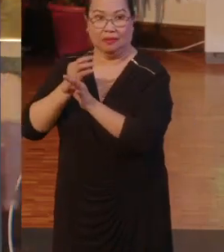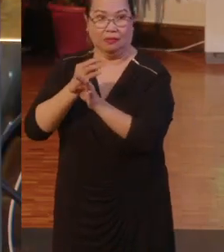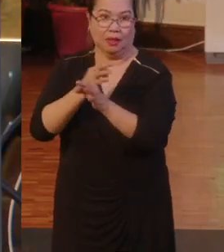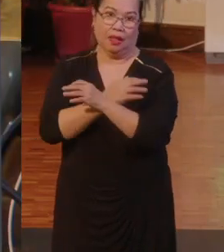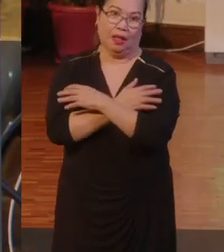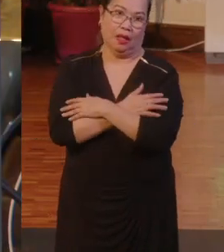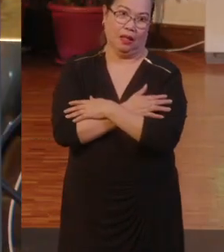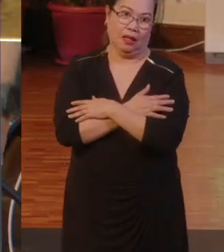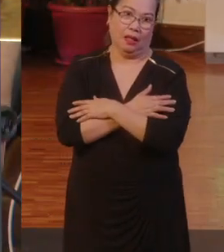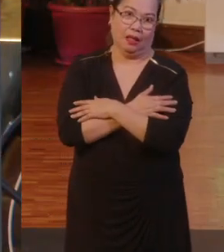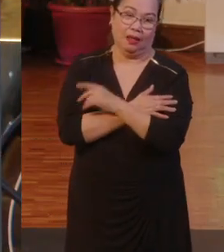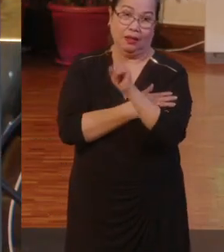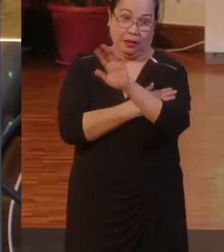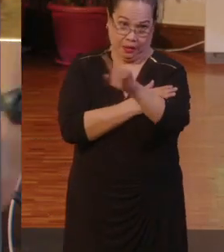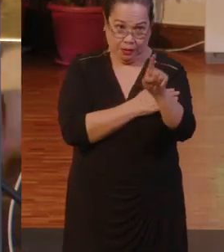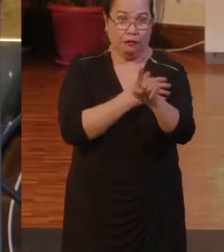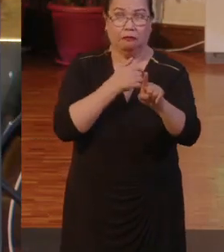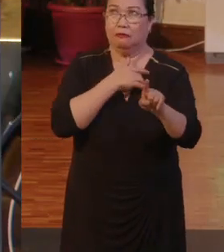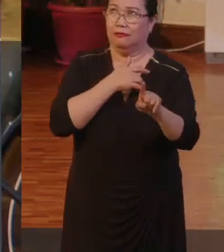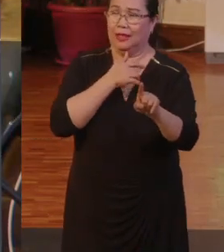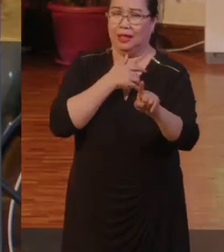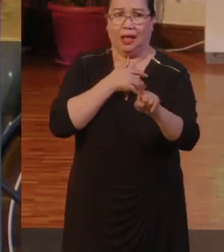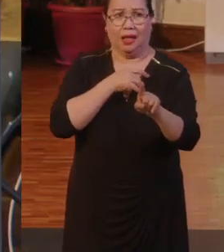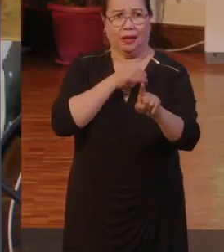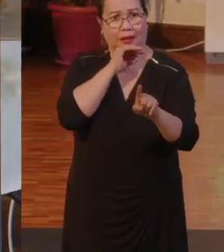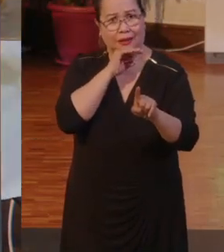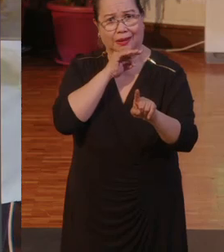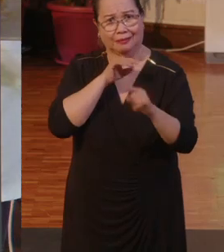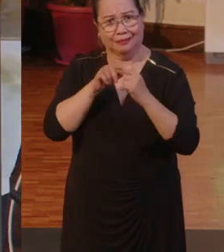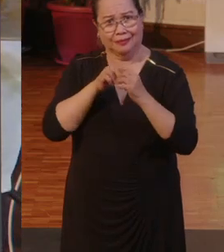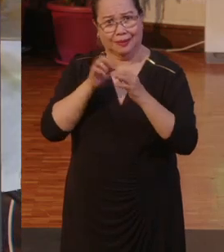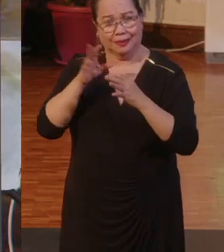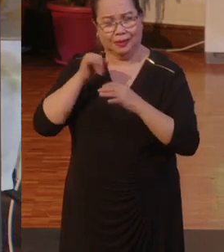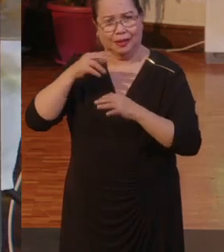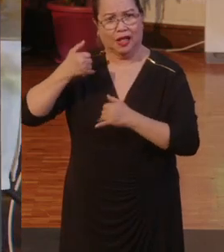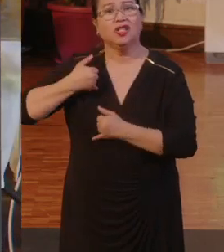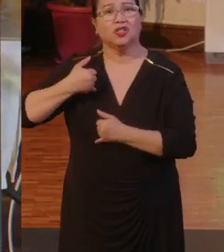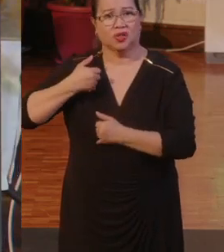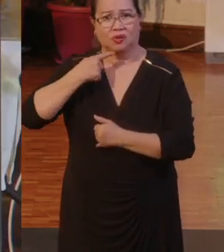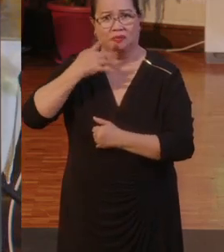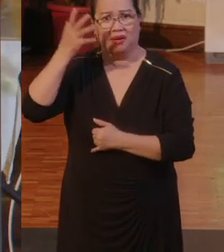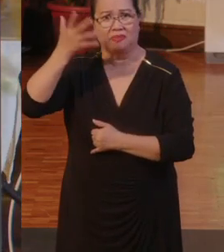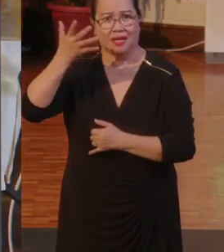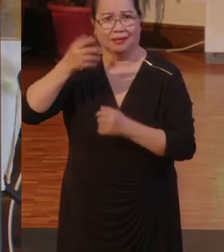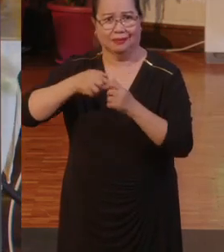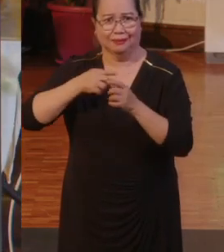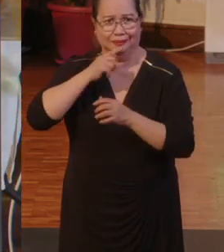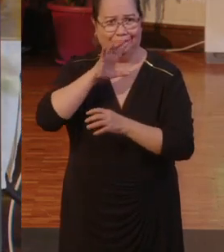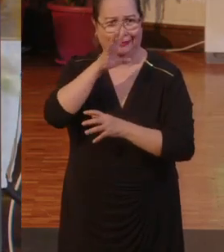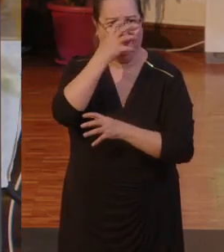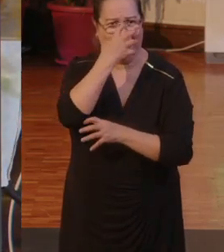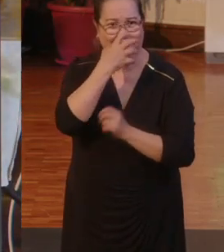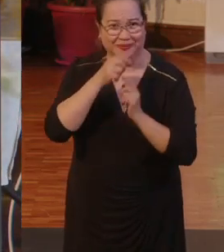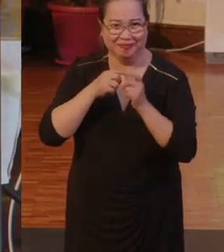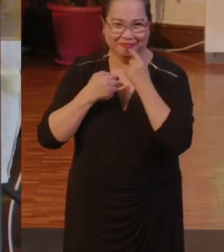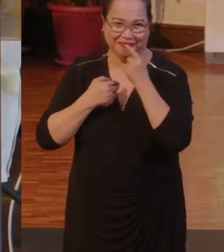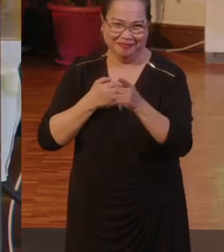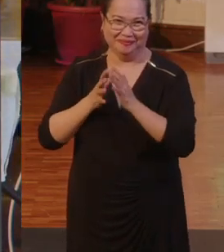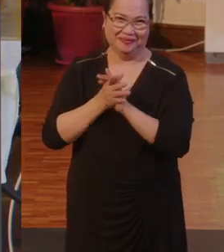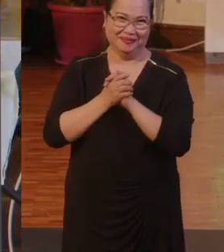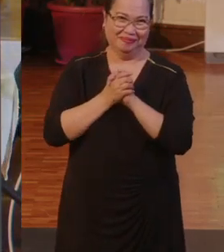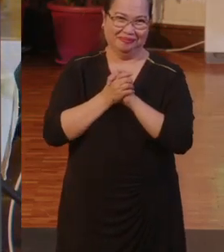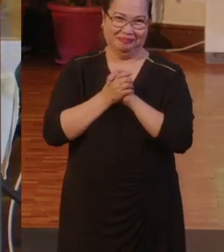you. Marami siyang blessing na ibinigay sa iyo. Sabi niya, kasama na ako doon. Sabi ng anak ko,